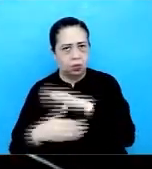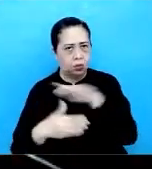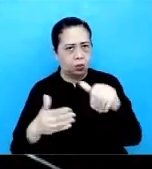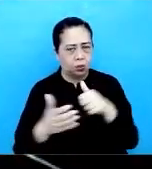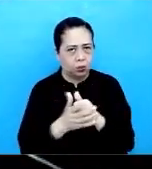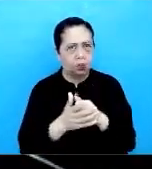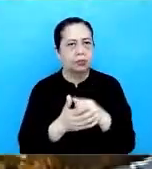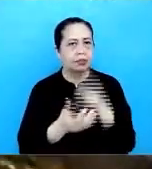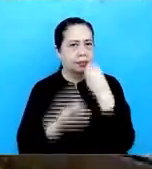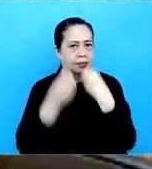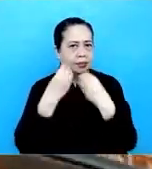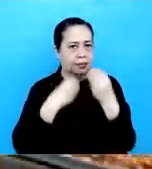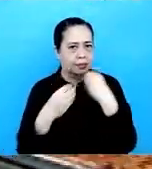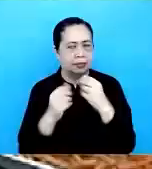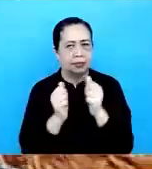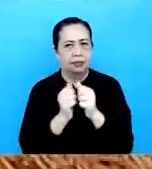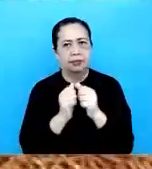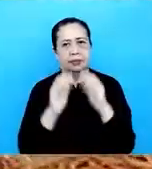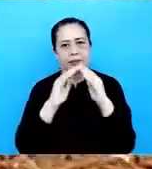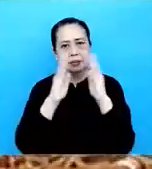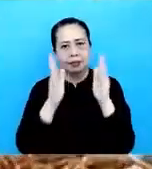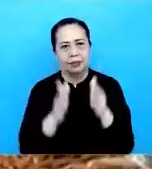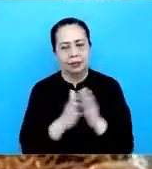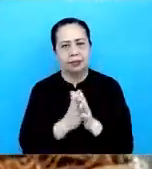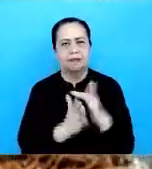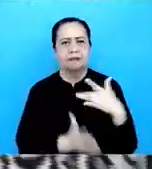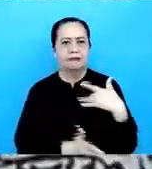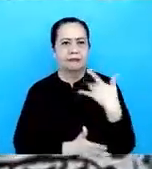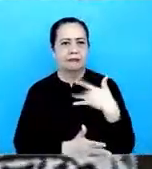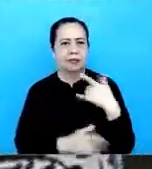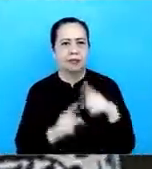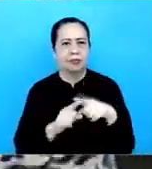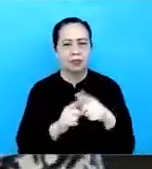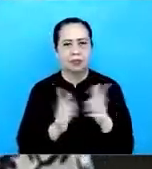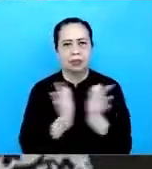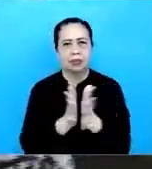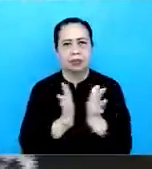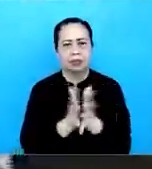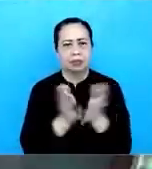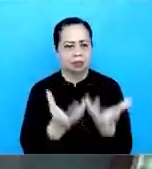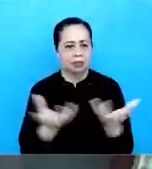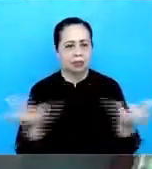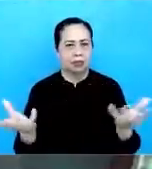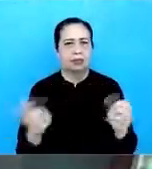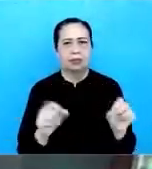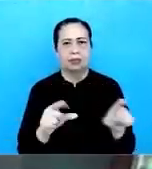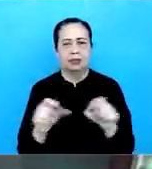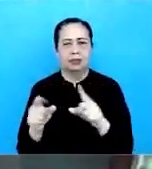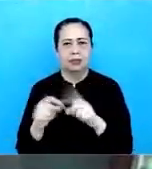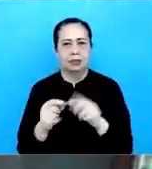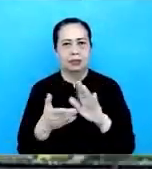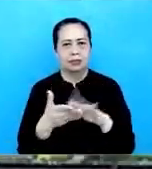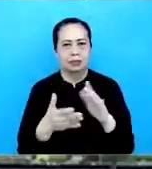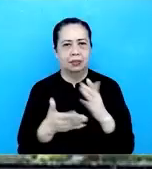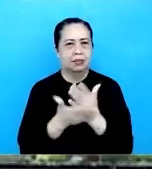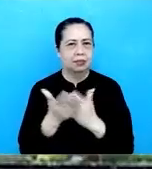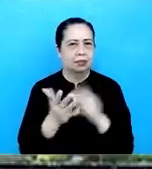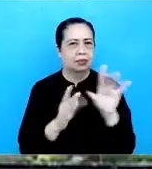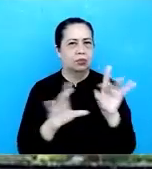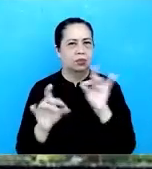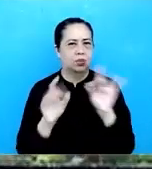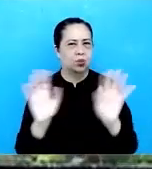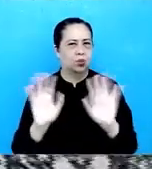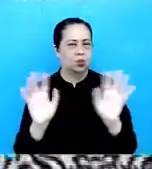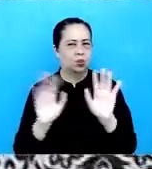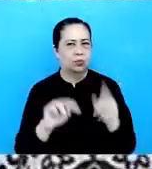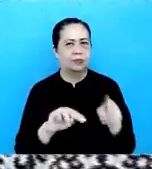ko sa bahay. Bagamat ramdam rin ng mga karinderya sa tuwing nagmamahal ang isda, may ilang pinili na huwag muna magtaas